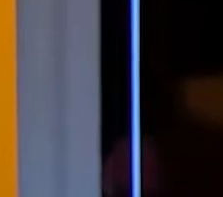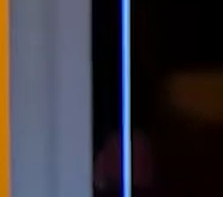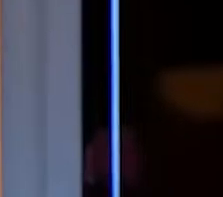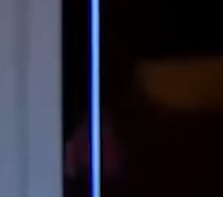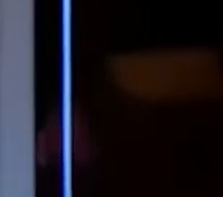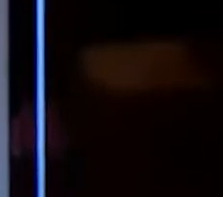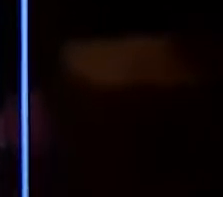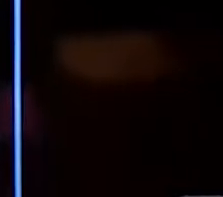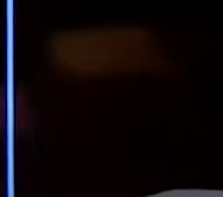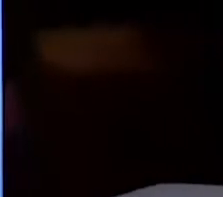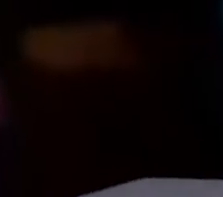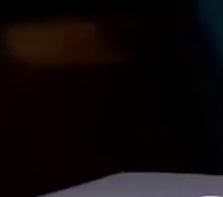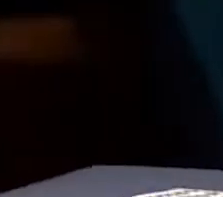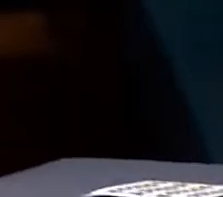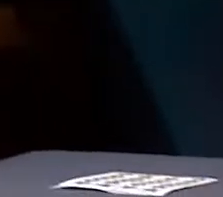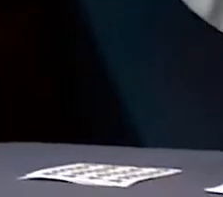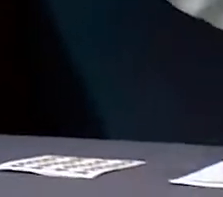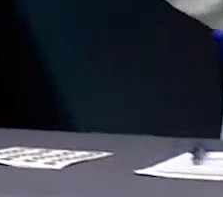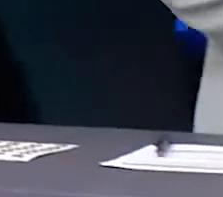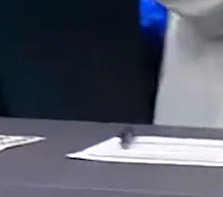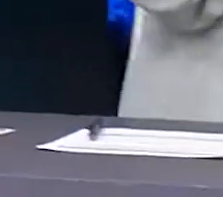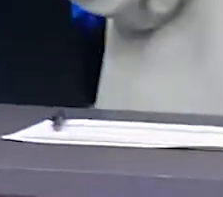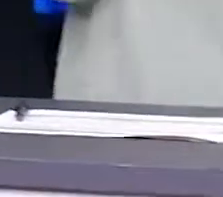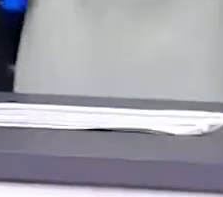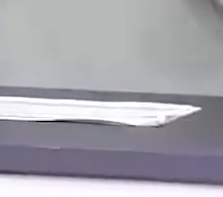dengan melihat dirimu